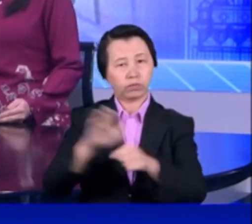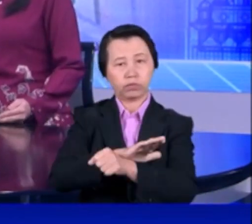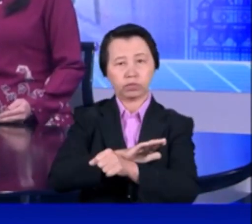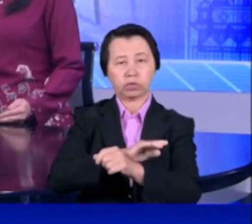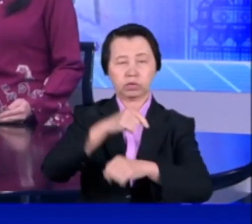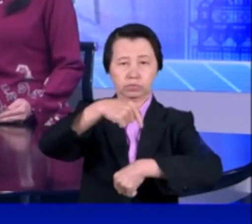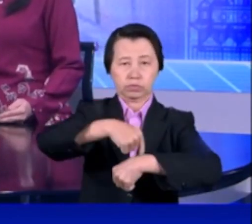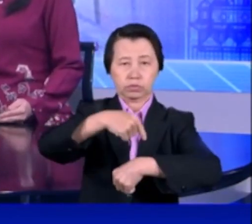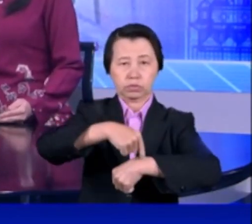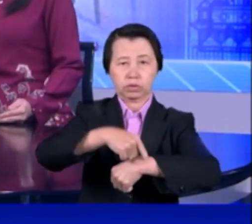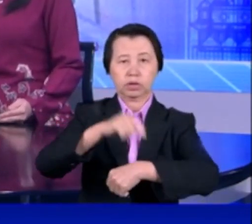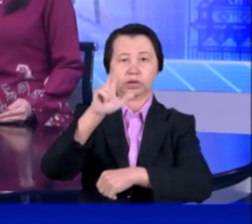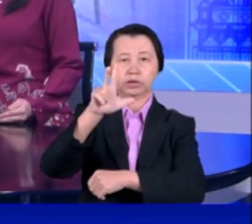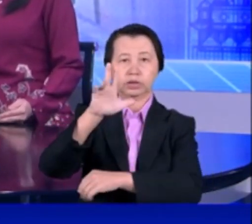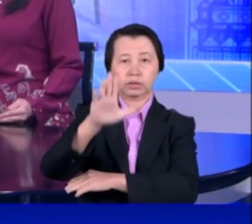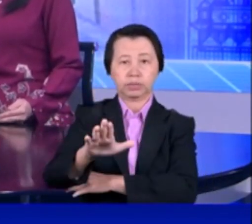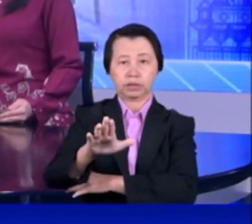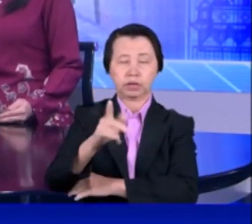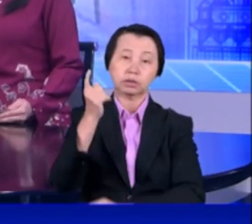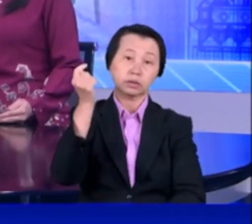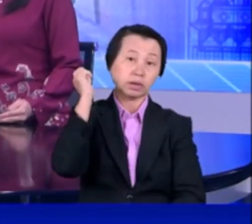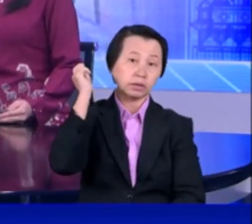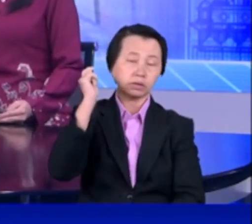sepenuhnya pada pukul 3 petang tadi.